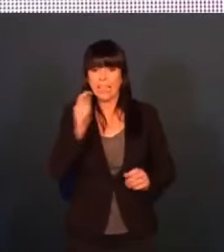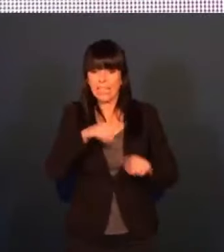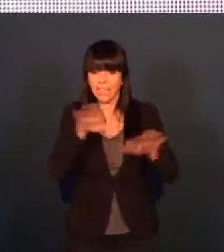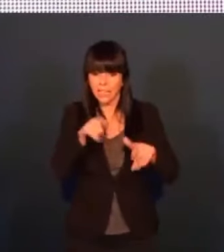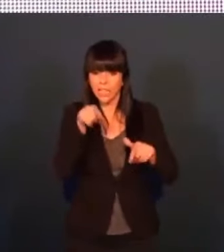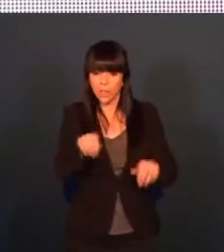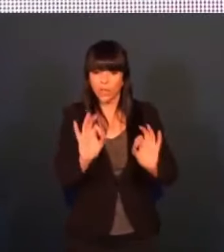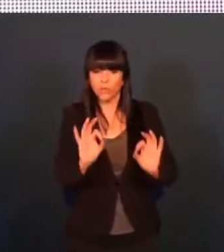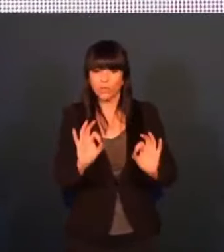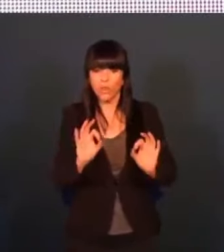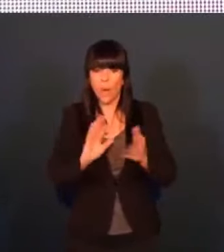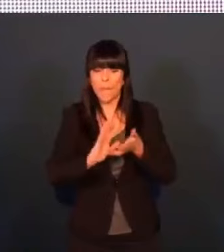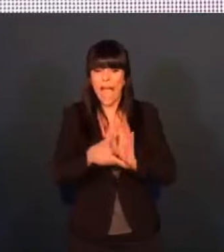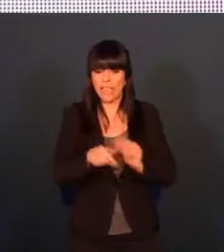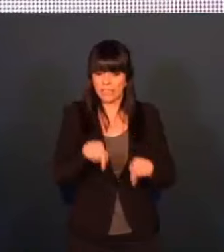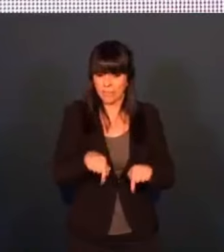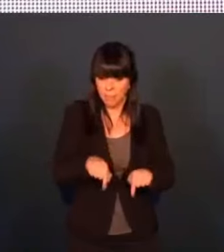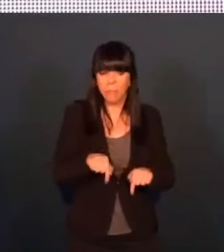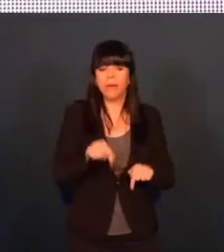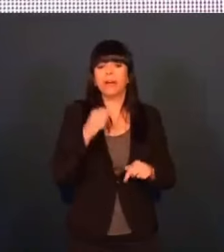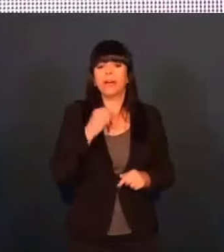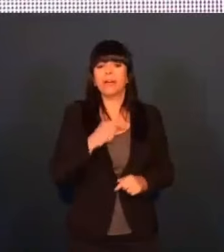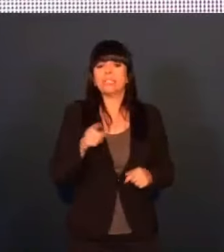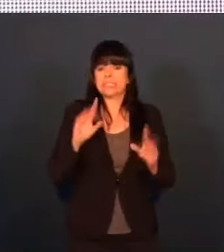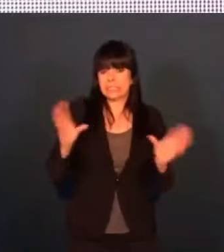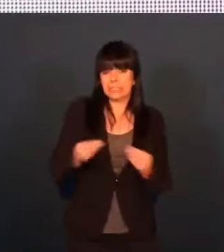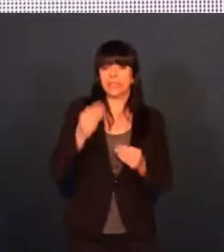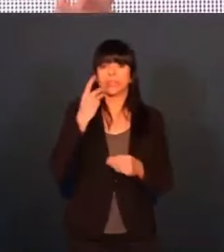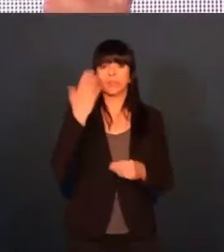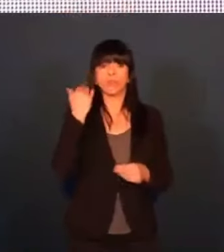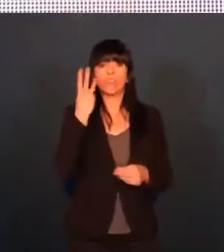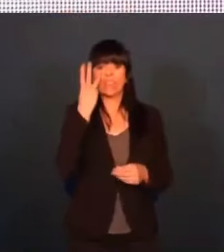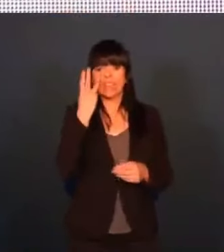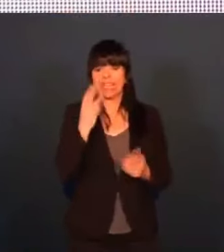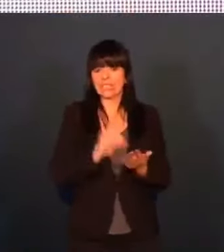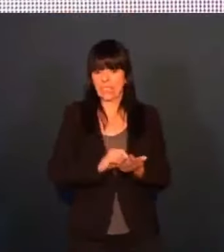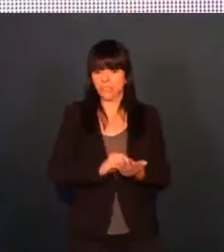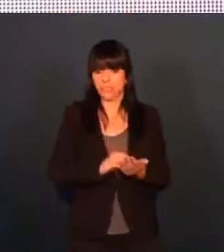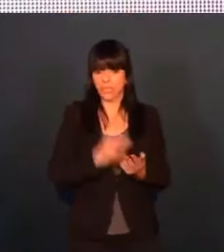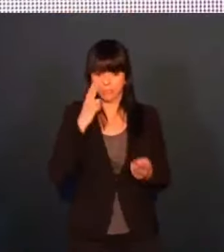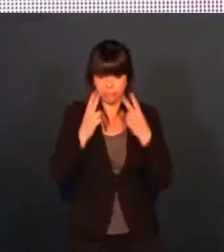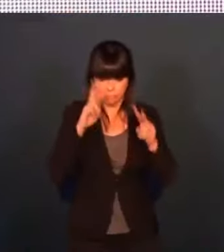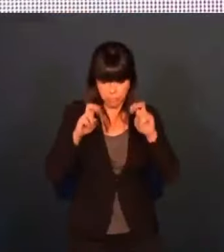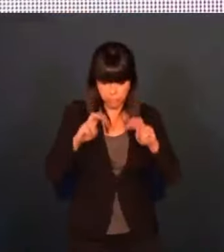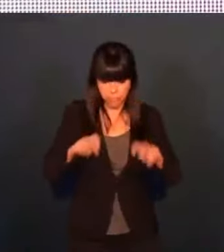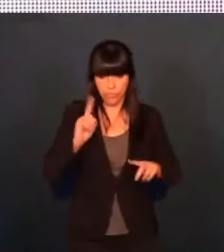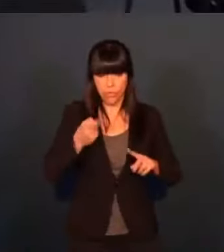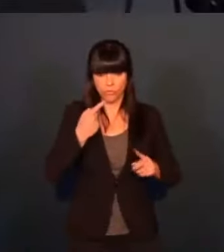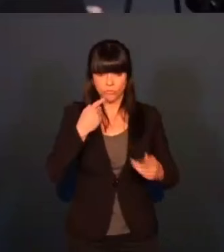този механизъм, който беше описан тук, с призива да го разгледат, да го обсъдим